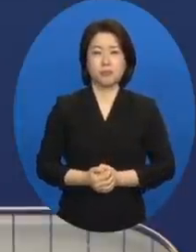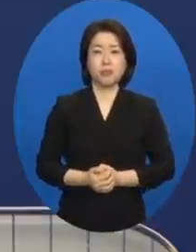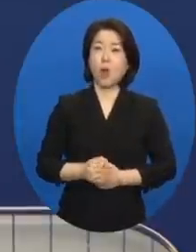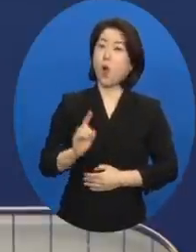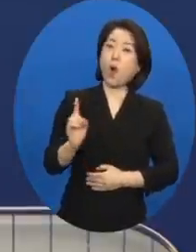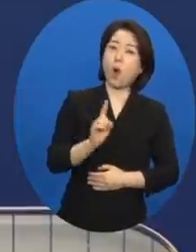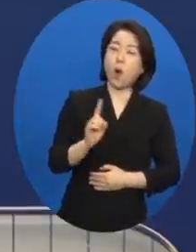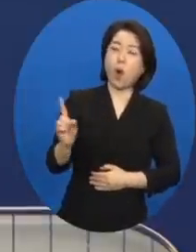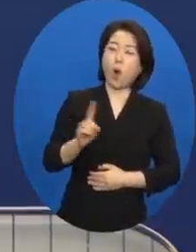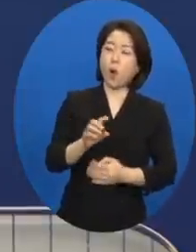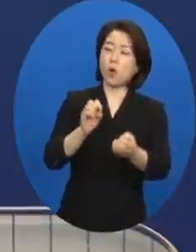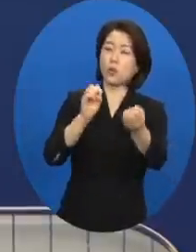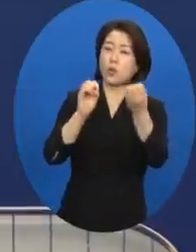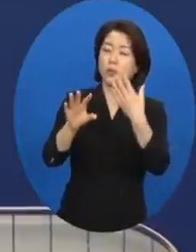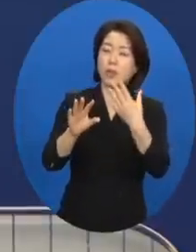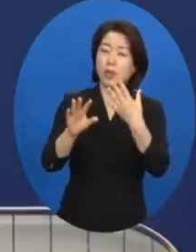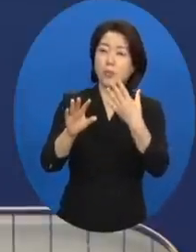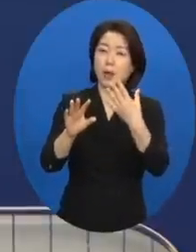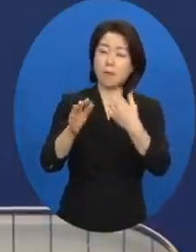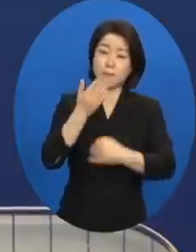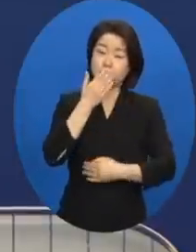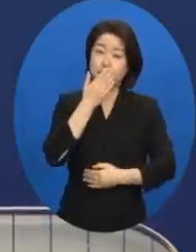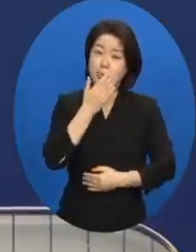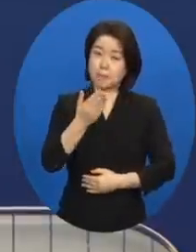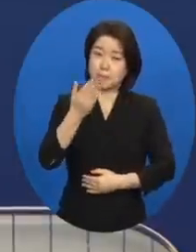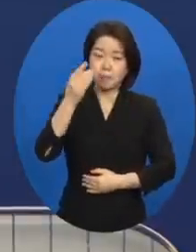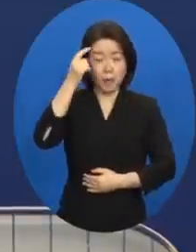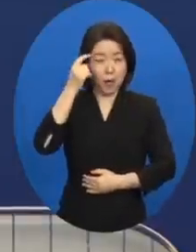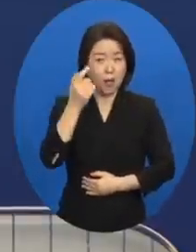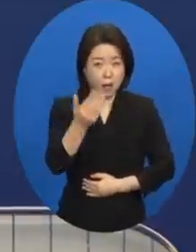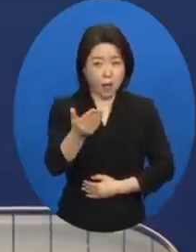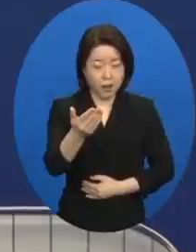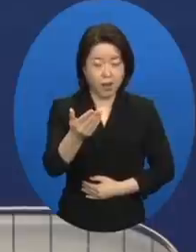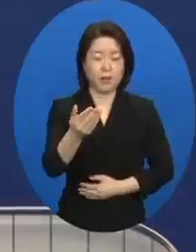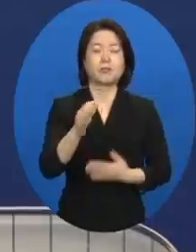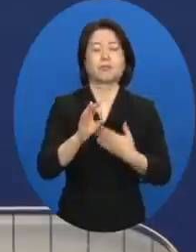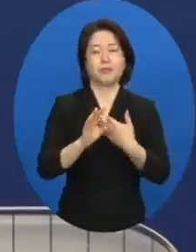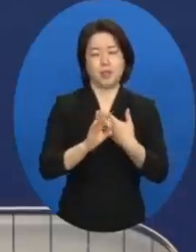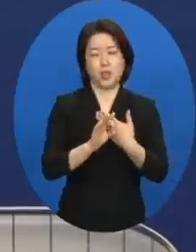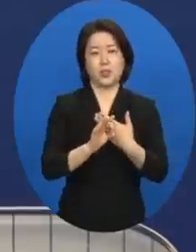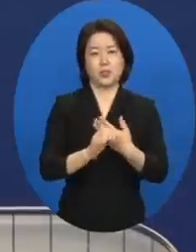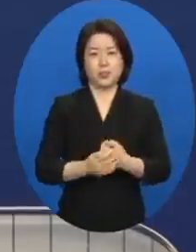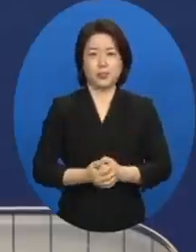어떤 대답을 요구했던 질문이냐면